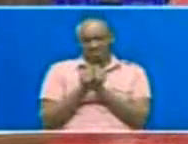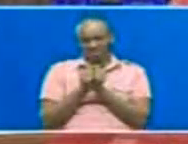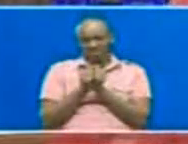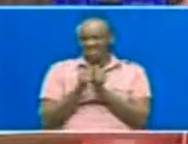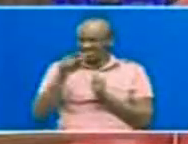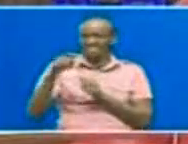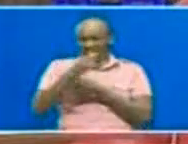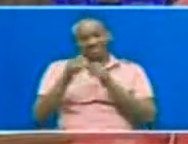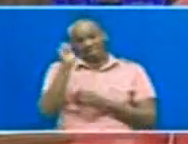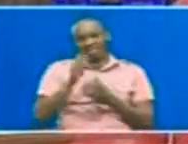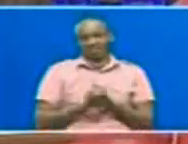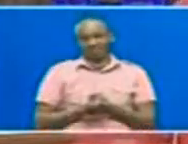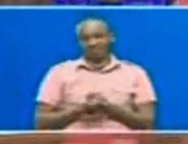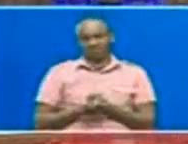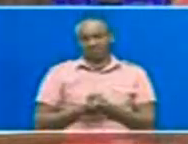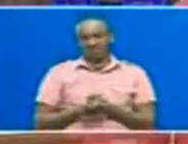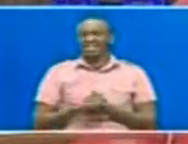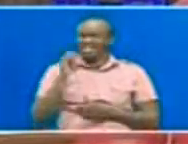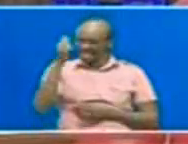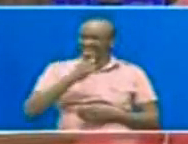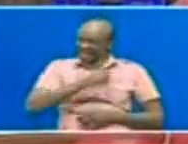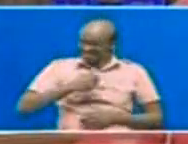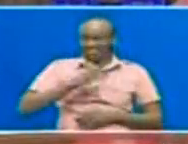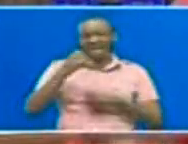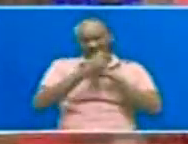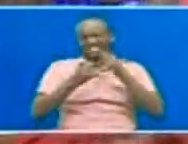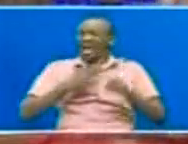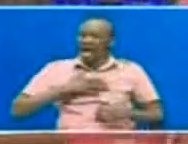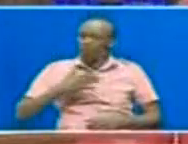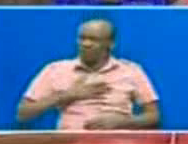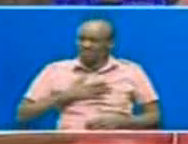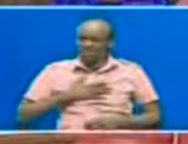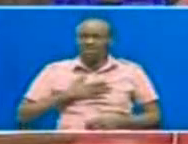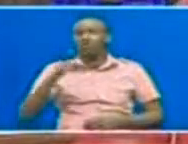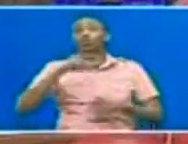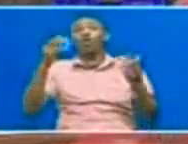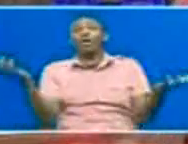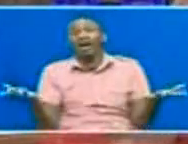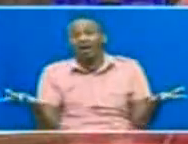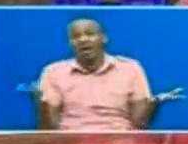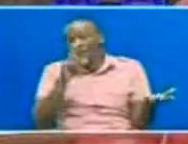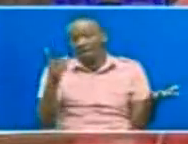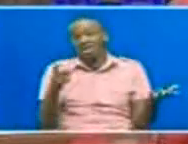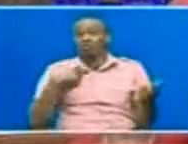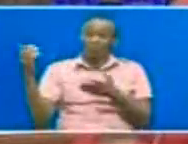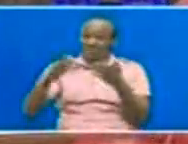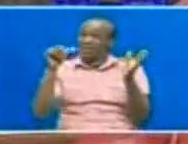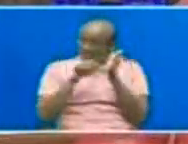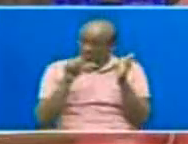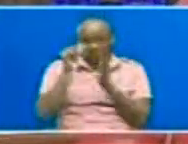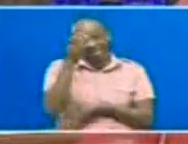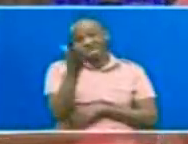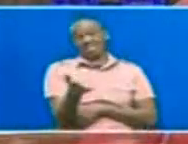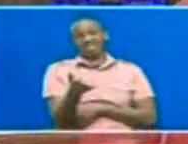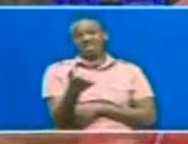hii nchi yetu ya Kenya. Kenya is our country na hakuna mahali utaenda na kulete fujo katika Kenya